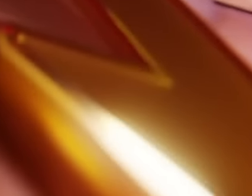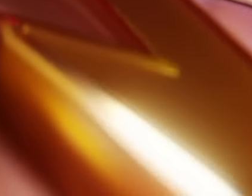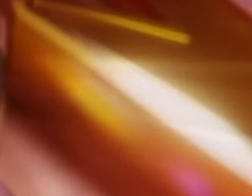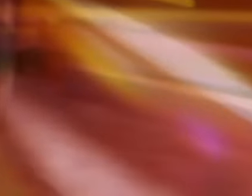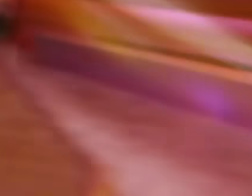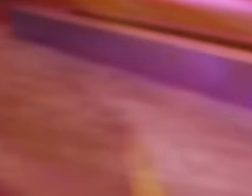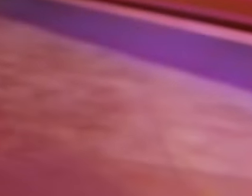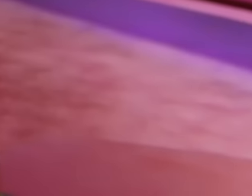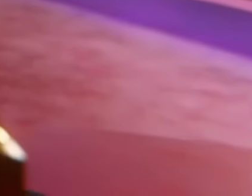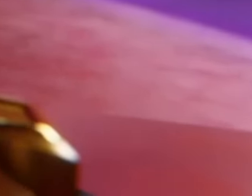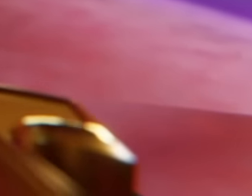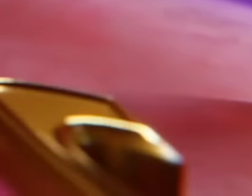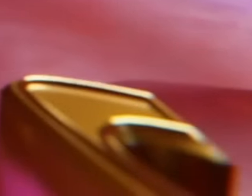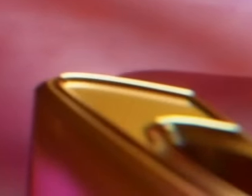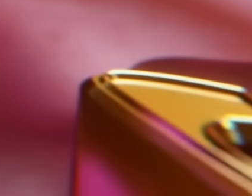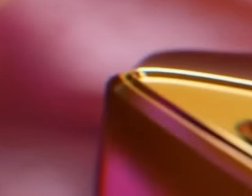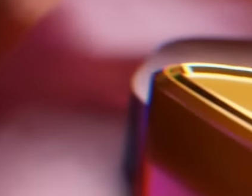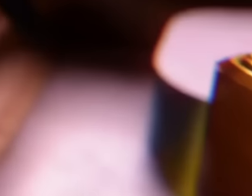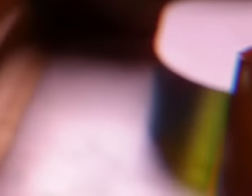ya